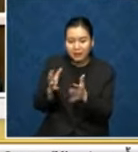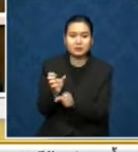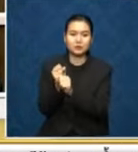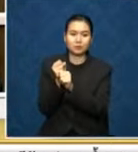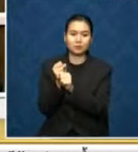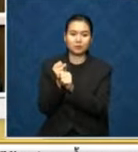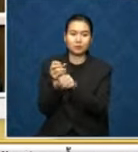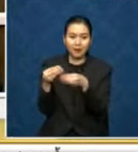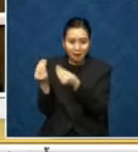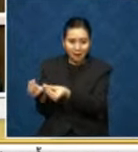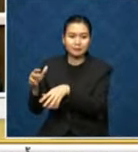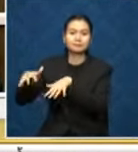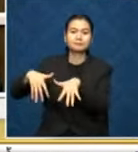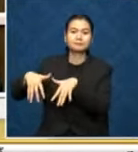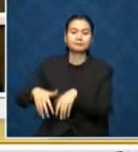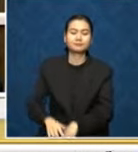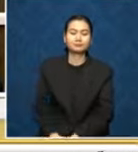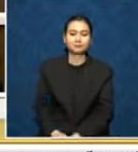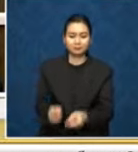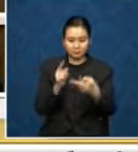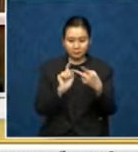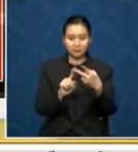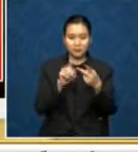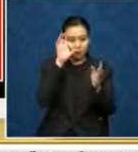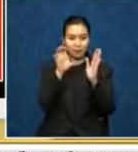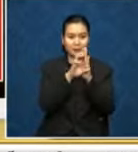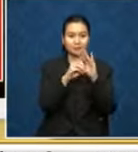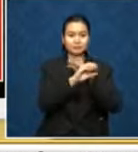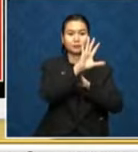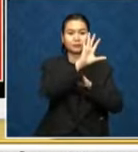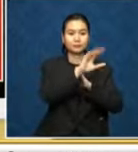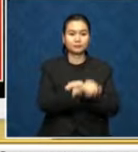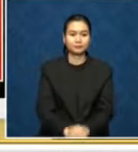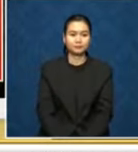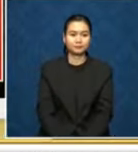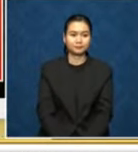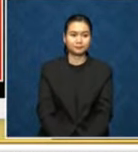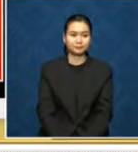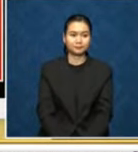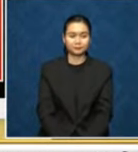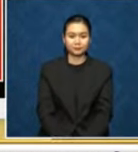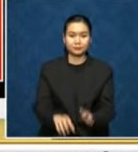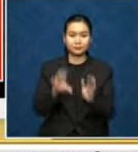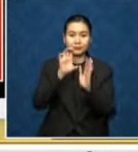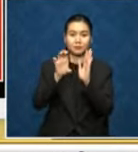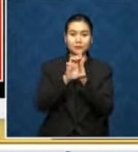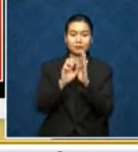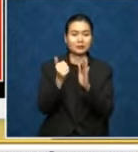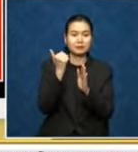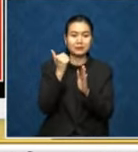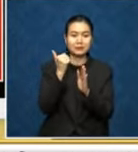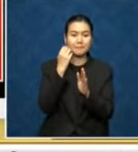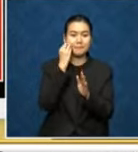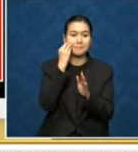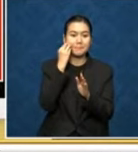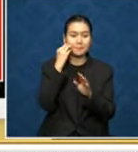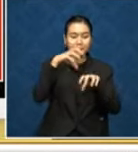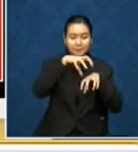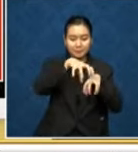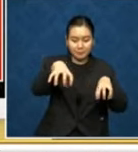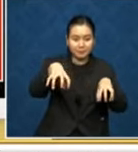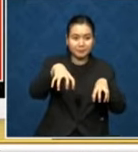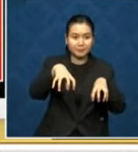เรื่องที่2นะครับเป็นเรื่องเดิมนะครับขอสไลด์ด้วยครับเรื่องเดิมนะครับก็คือบ้านนนท์เจริญนะครับตำบลก